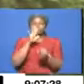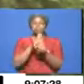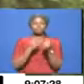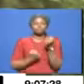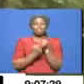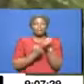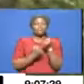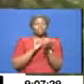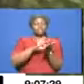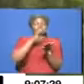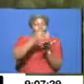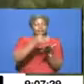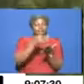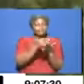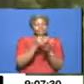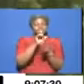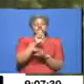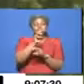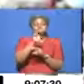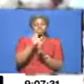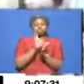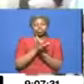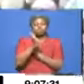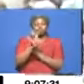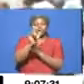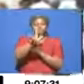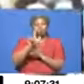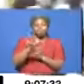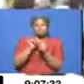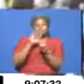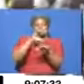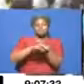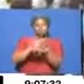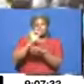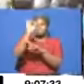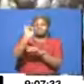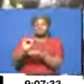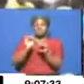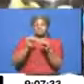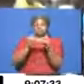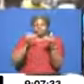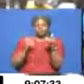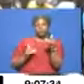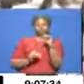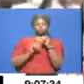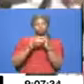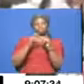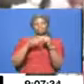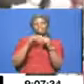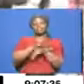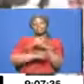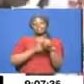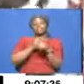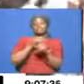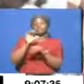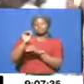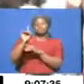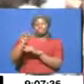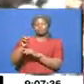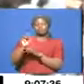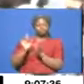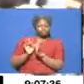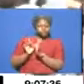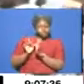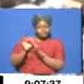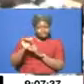medium enterprises through loans that will not attract interest before 7 years, the ODM leader dismissed Deputy President William Ruto's bottom-up economic